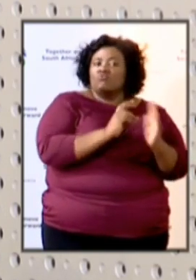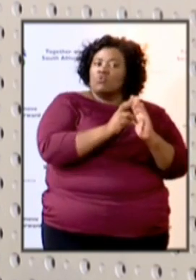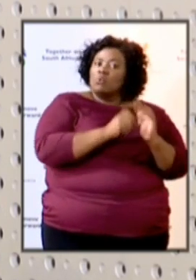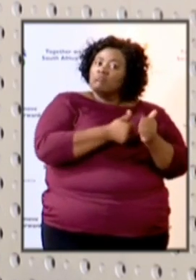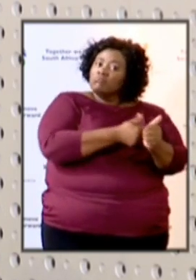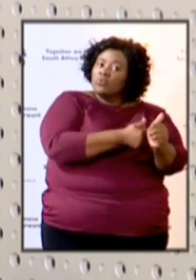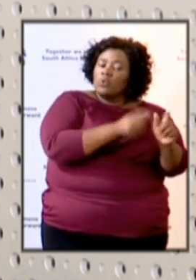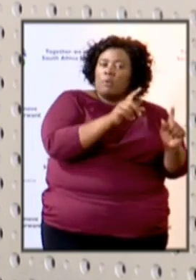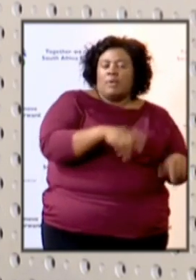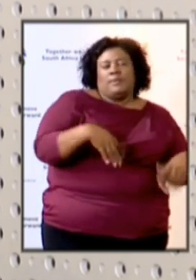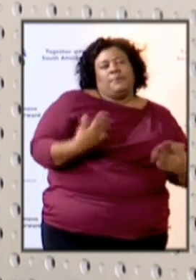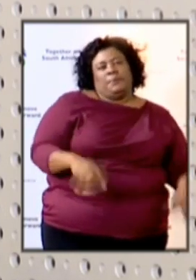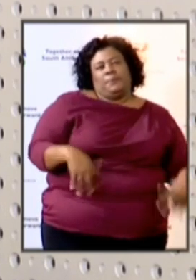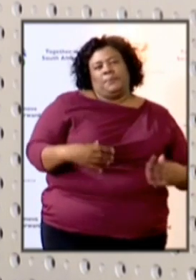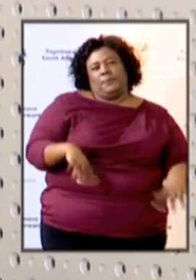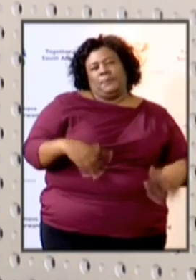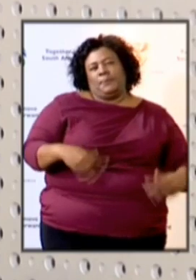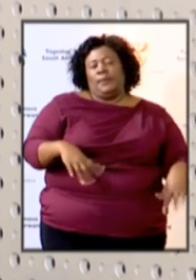ekubaluleke